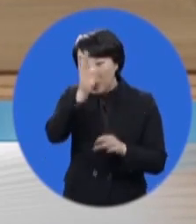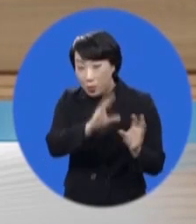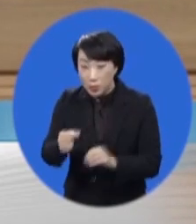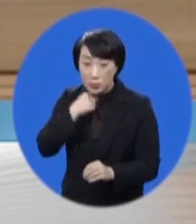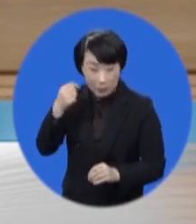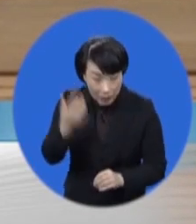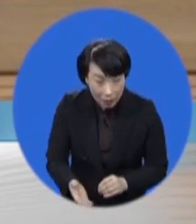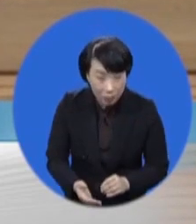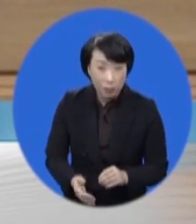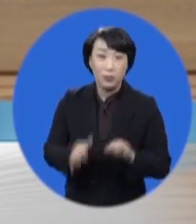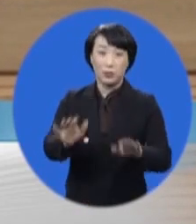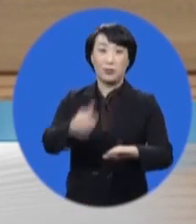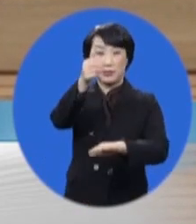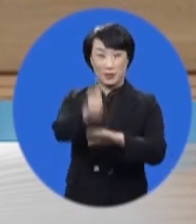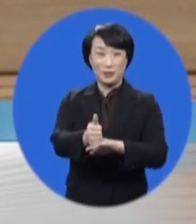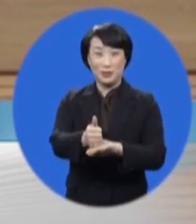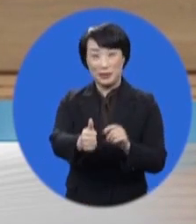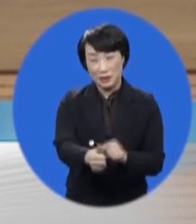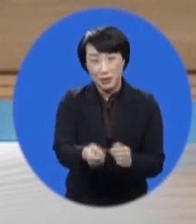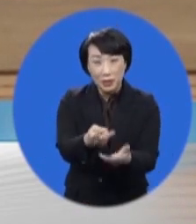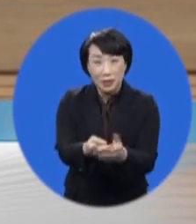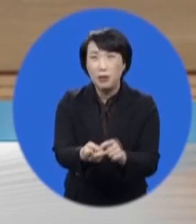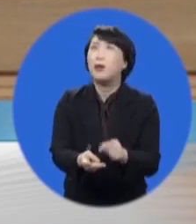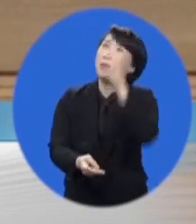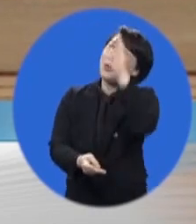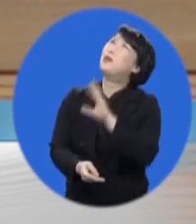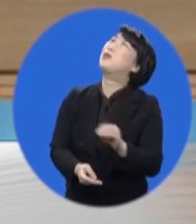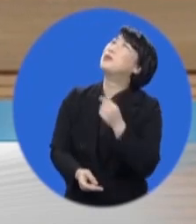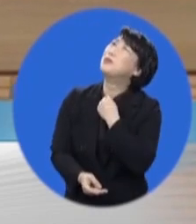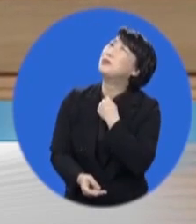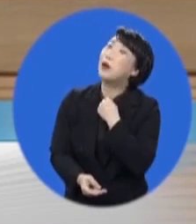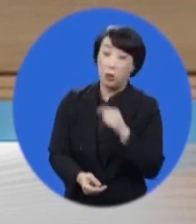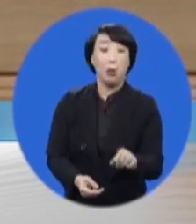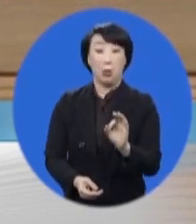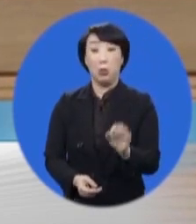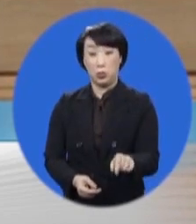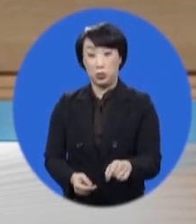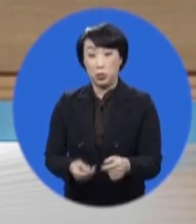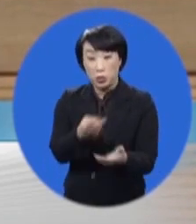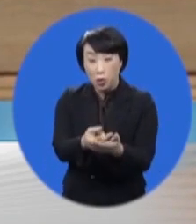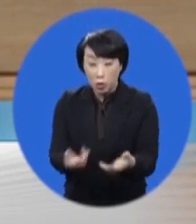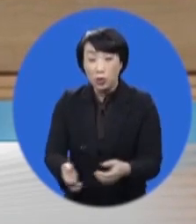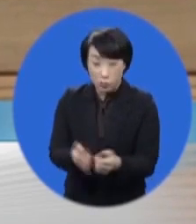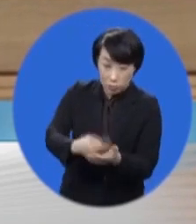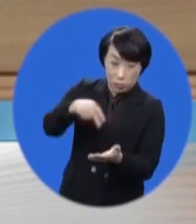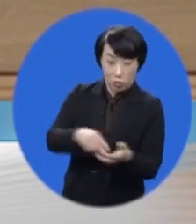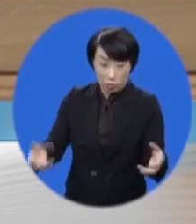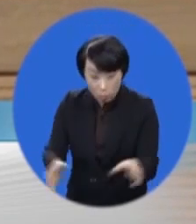낫고자 응? 하느냐. 결국은 얻어냅니다. 낫고자 해요. 그러냐. 내 침상을 들고